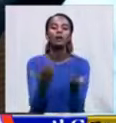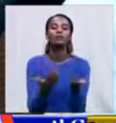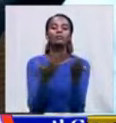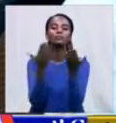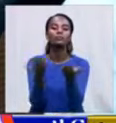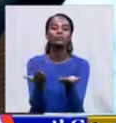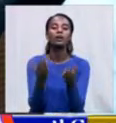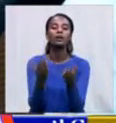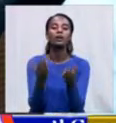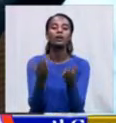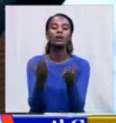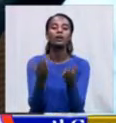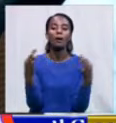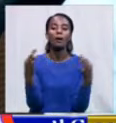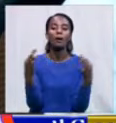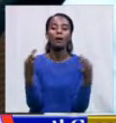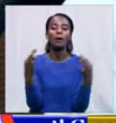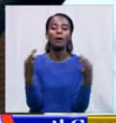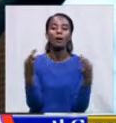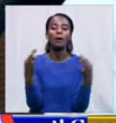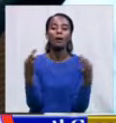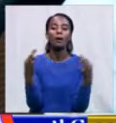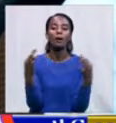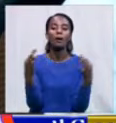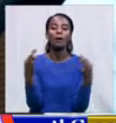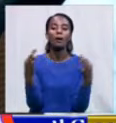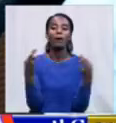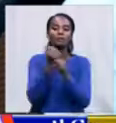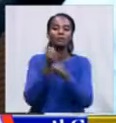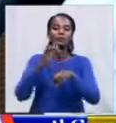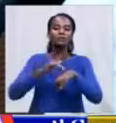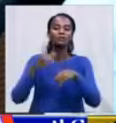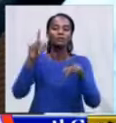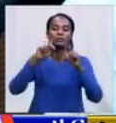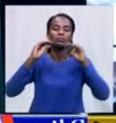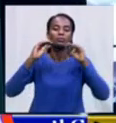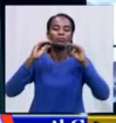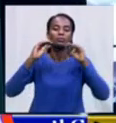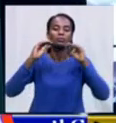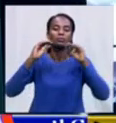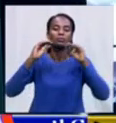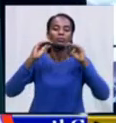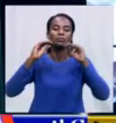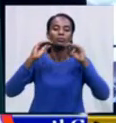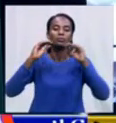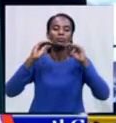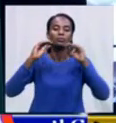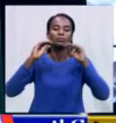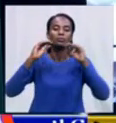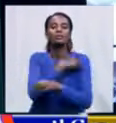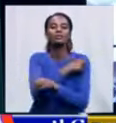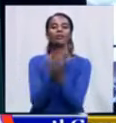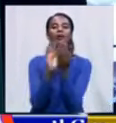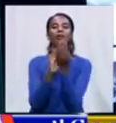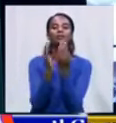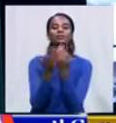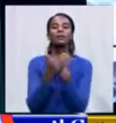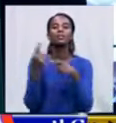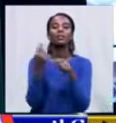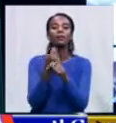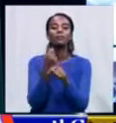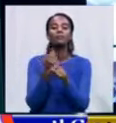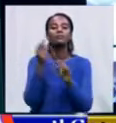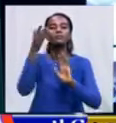አቀረበዋል። የጤና ባለሙያዎች ባሉን በስራ በማሳለፋቸው በሙያቸው ህብረተሰቡን በማስተማርና በልዩ ልዩ የህክምና እንክብካቤ ተግባራትን